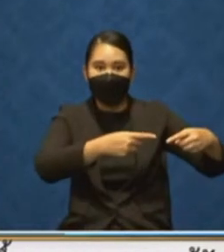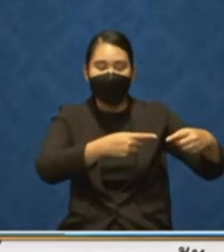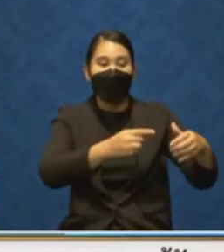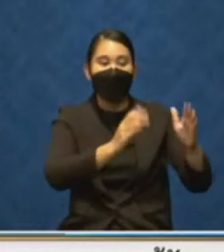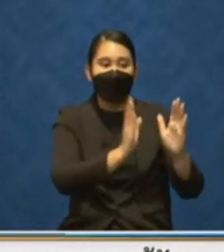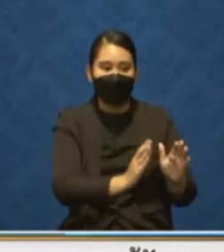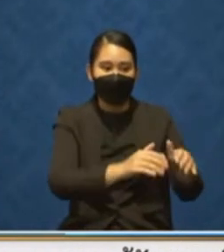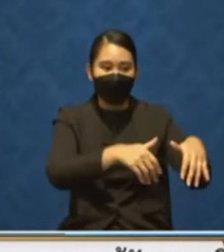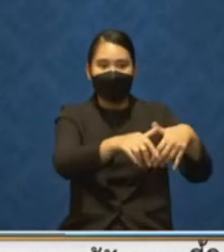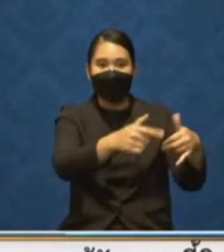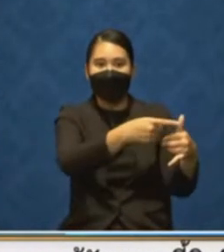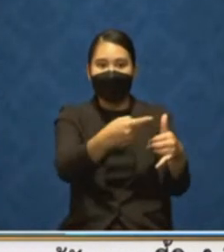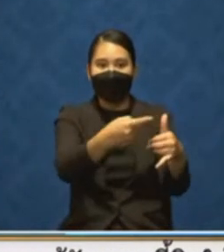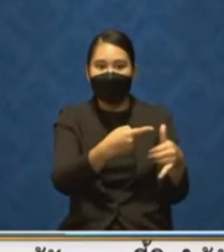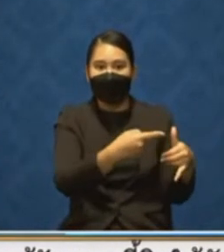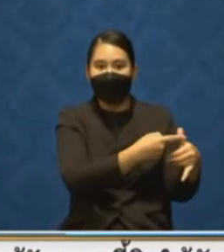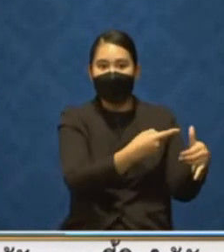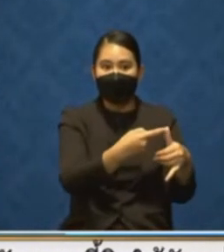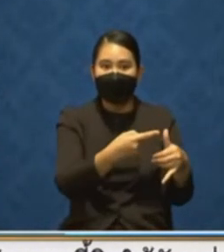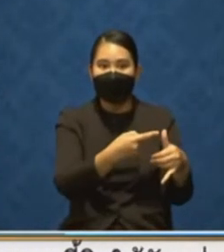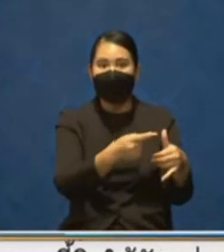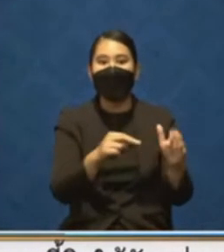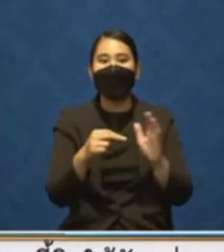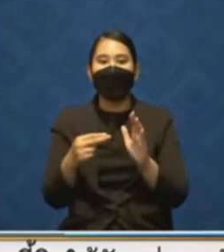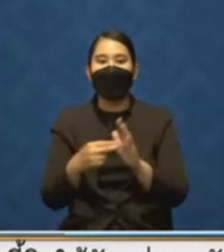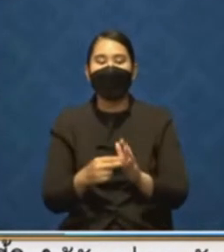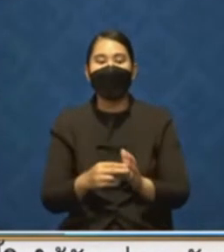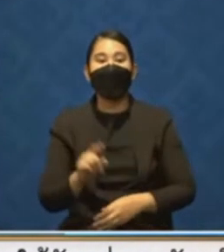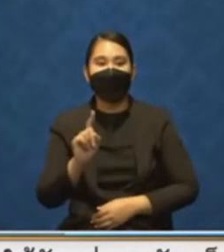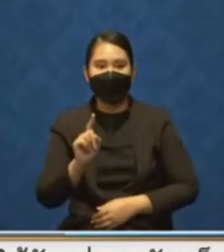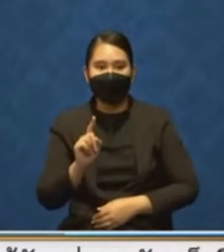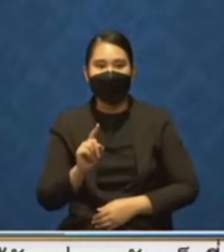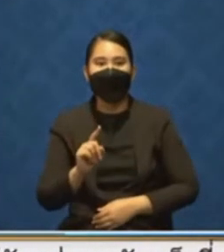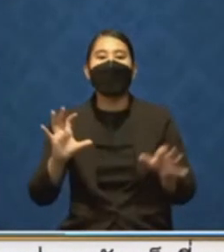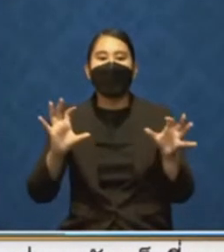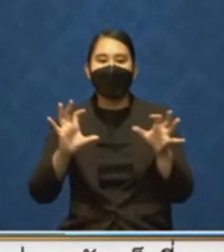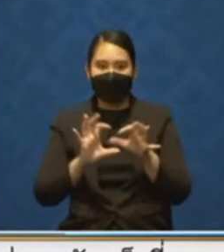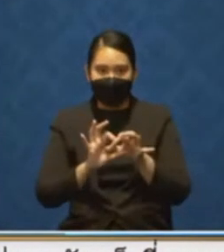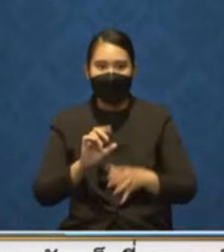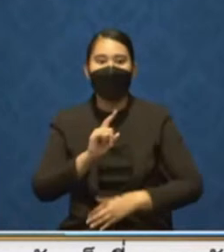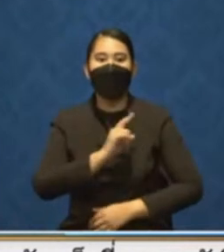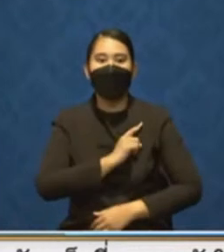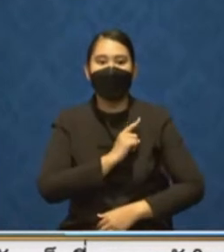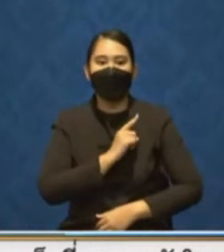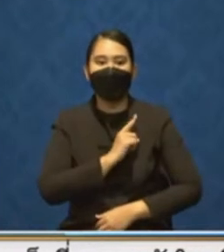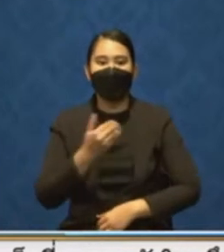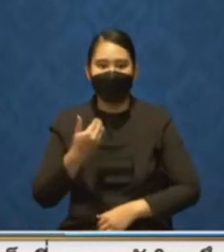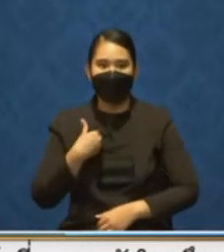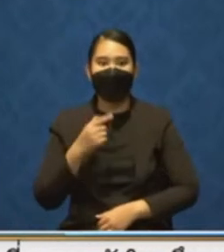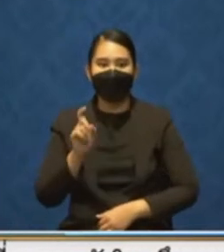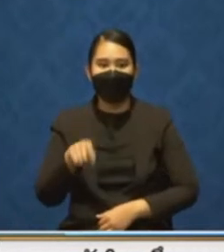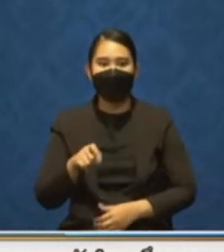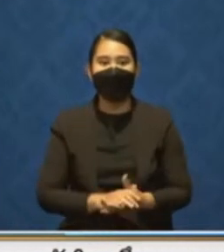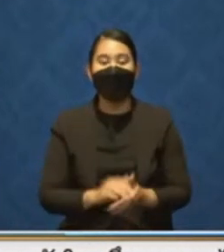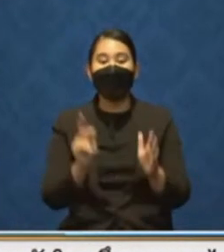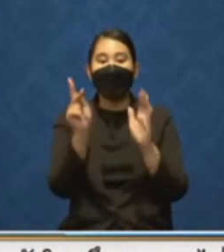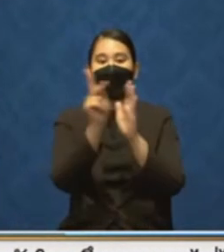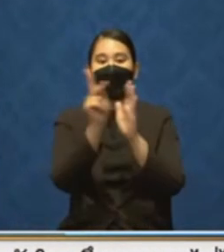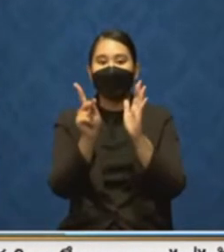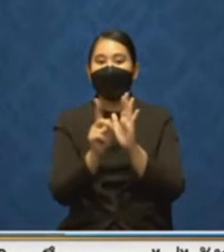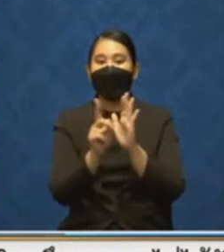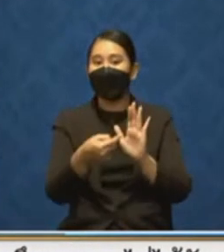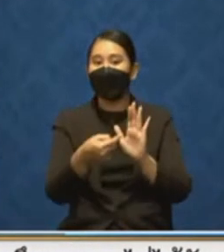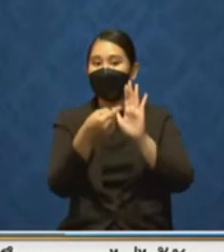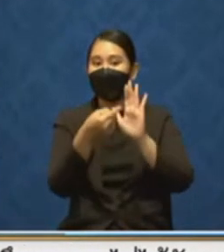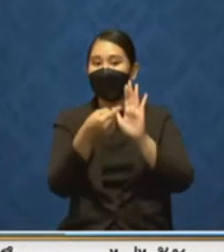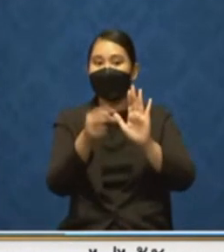ประเทศนั้นมีสิทธิ์ที่จะมีส่วนเกี่ยวข้องกับสิ่งที่ได้เกิดขึ้นแล้วกฎหมายข้อนี้ต้นไม้อยู่เอง